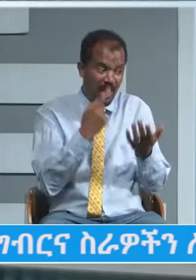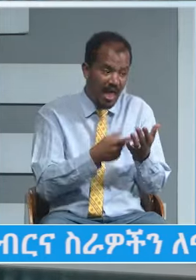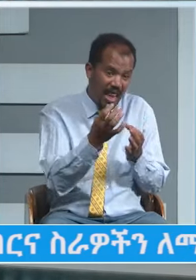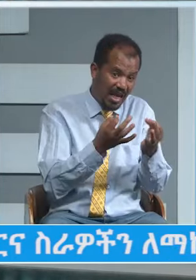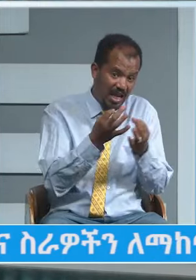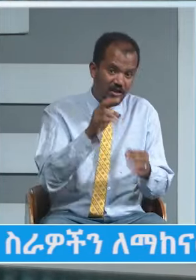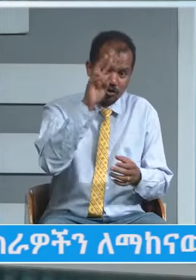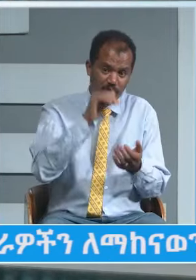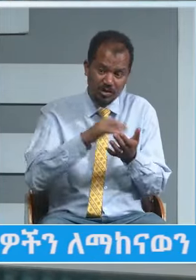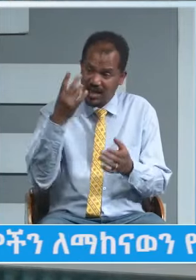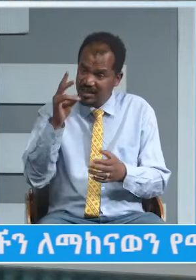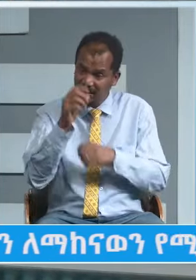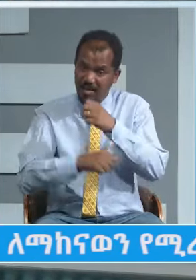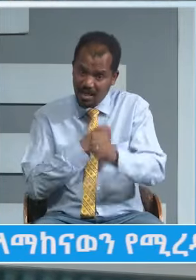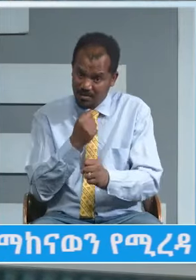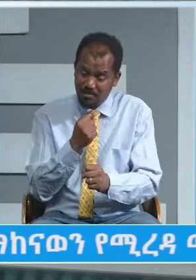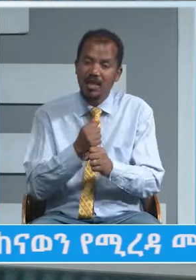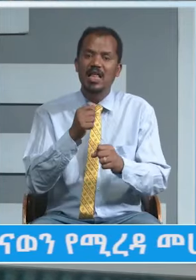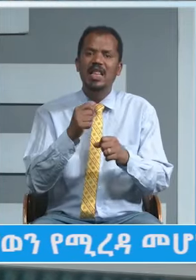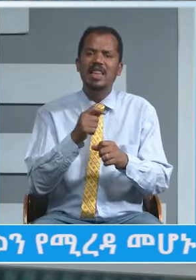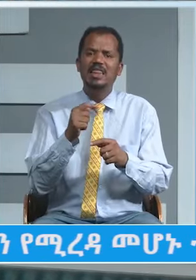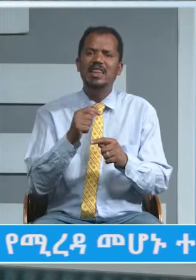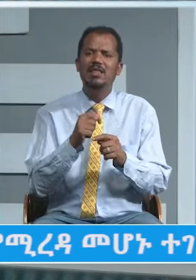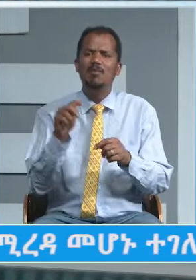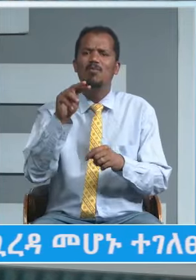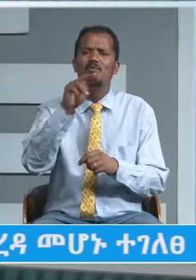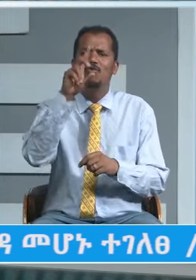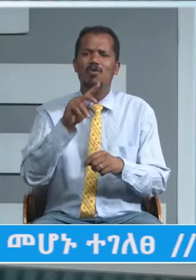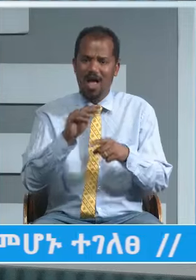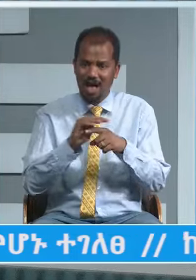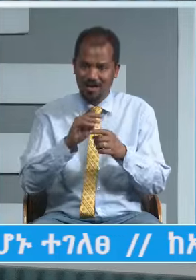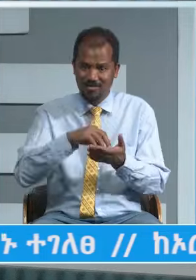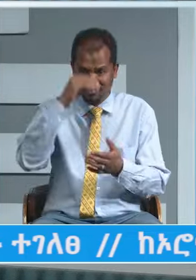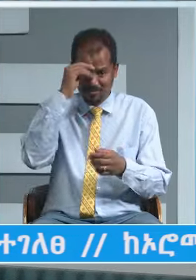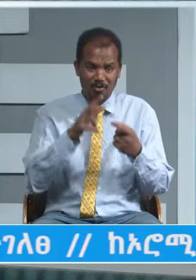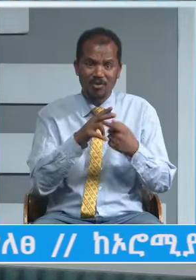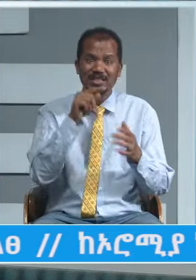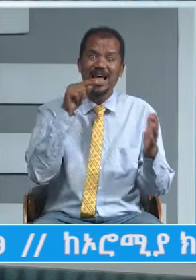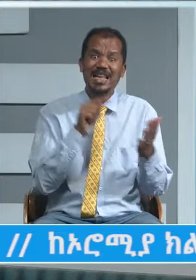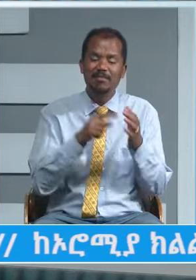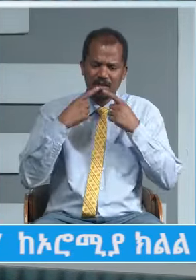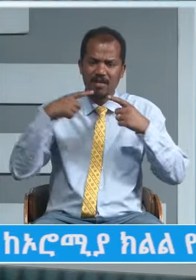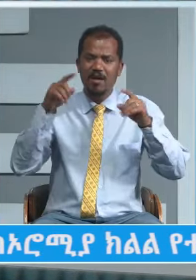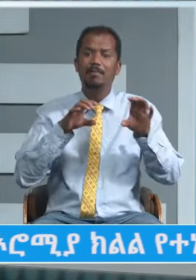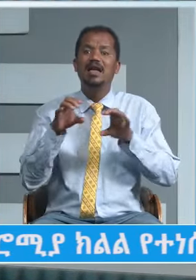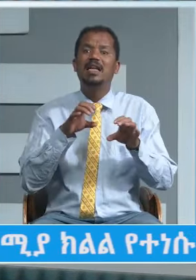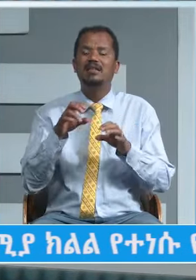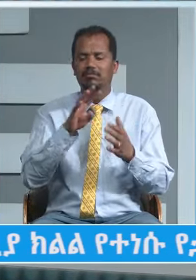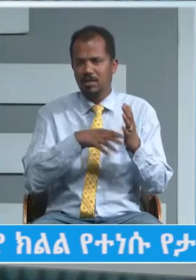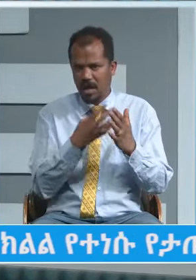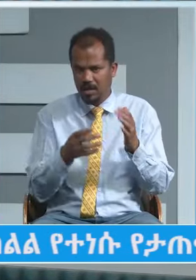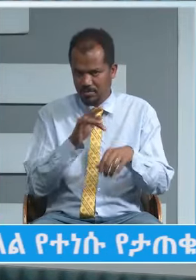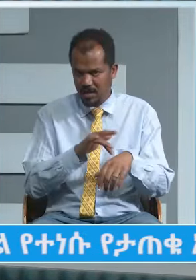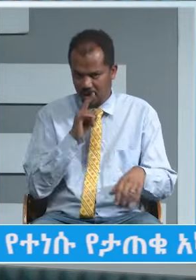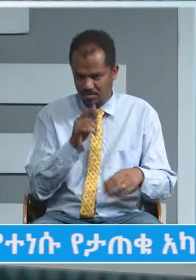ይህንን የገለጸው የ2017 ዓመተ ምህረት የቴክኒክና ሙያ የመደበኛ ስልጠና ዘመን መቁረጫ ነጥብን ይፋ ባደረገበት መርሃ